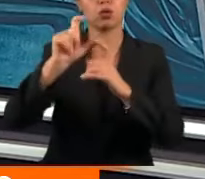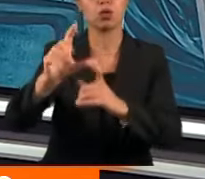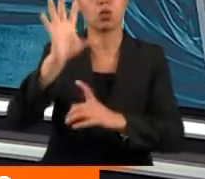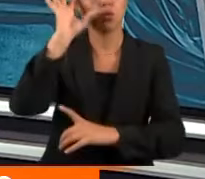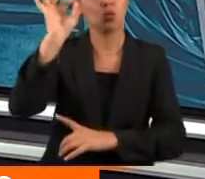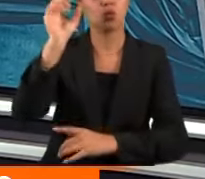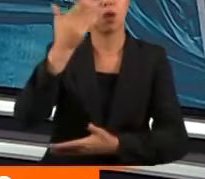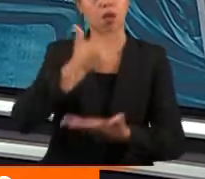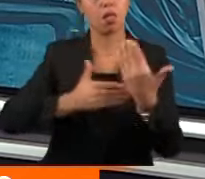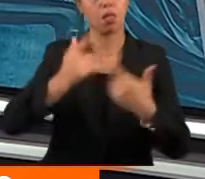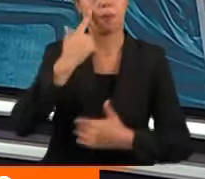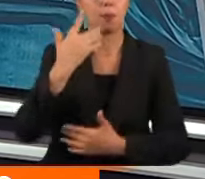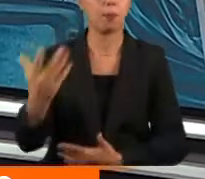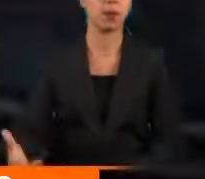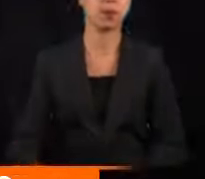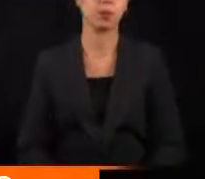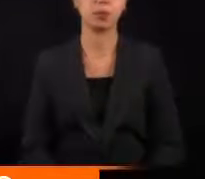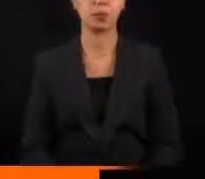uzmanı anlattı.